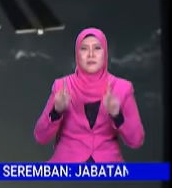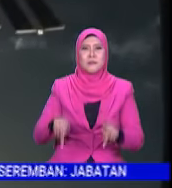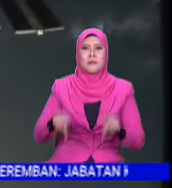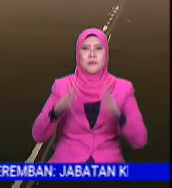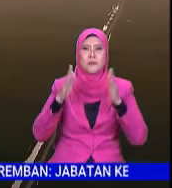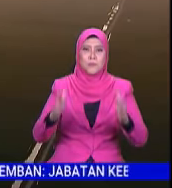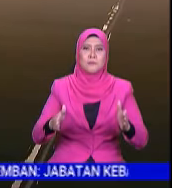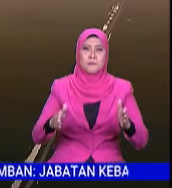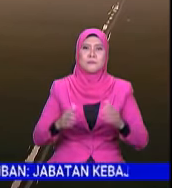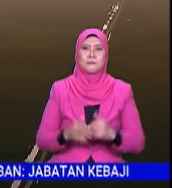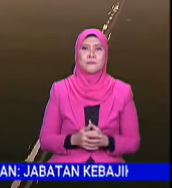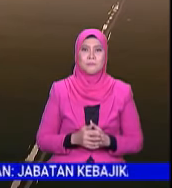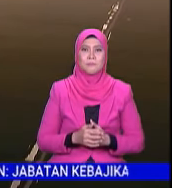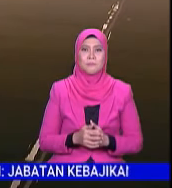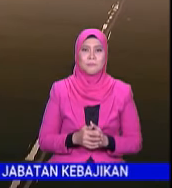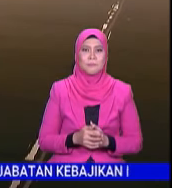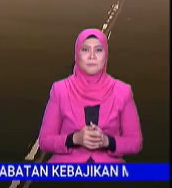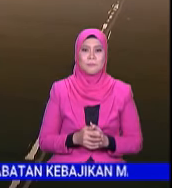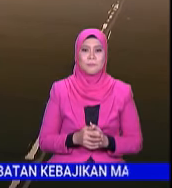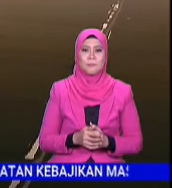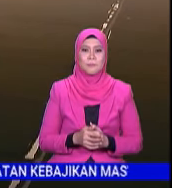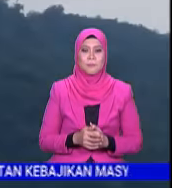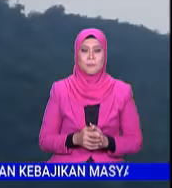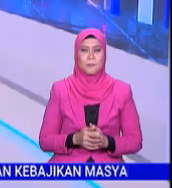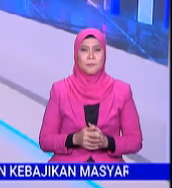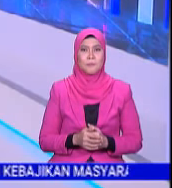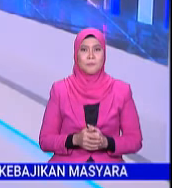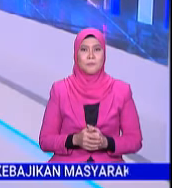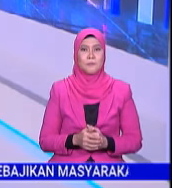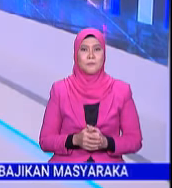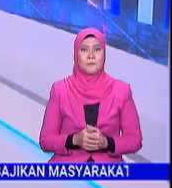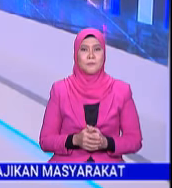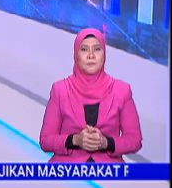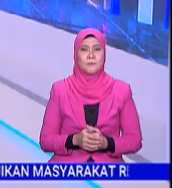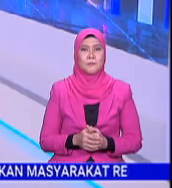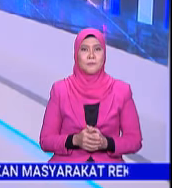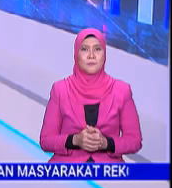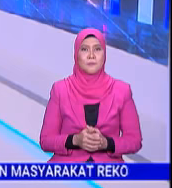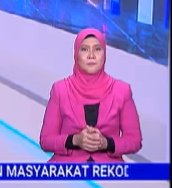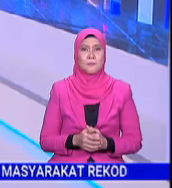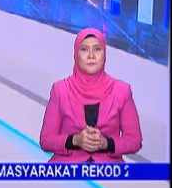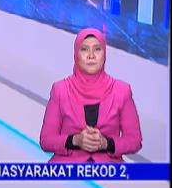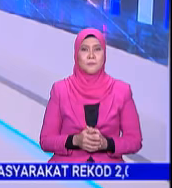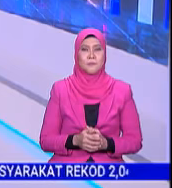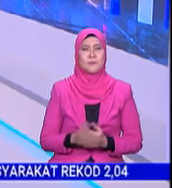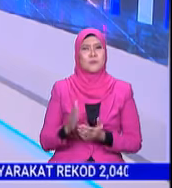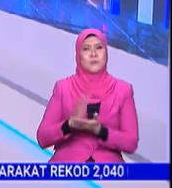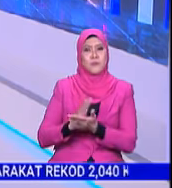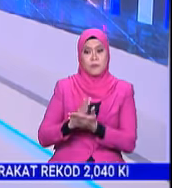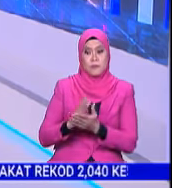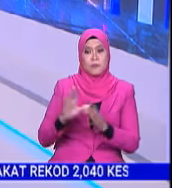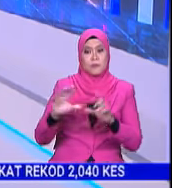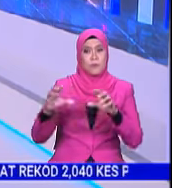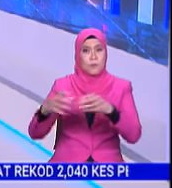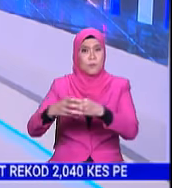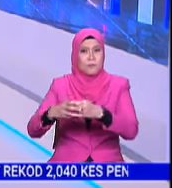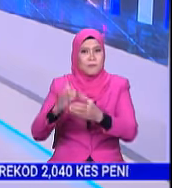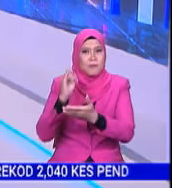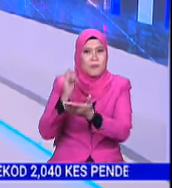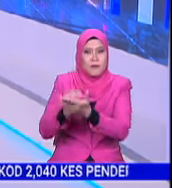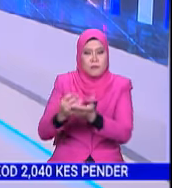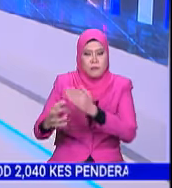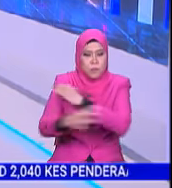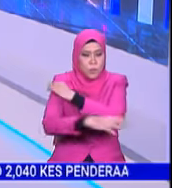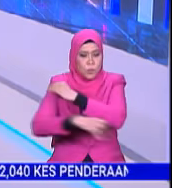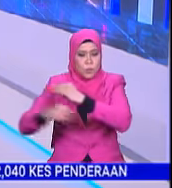awam. Sindiket Ahlong dikesan mencuri data